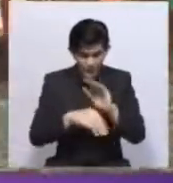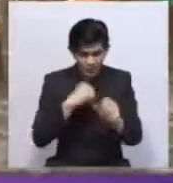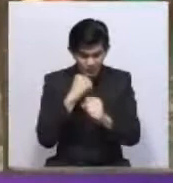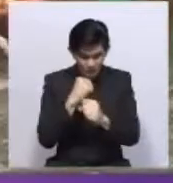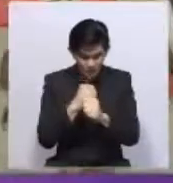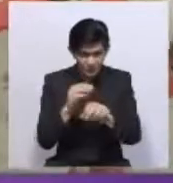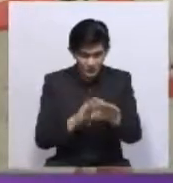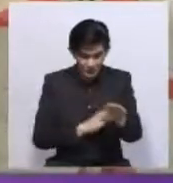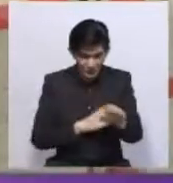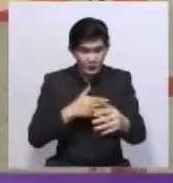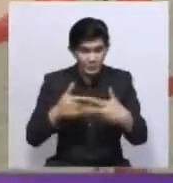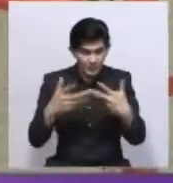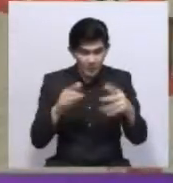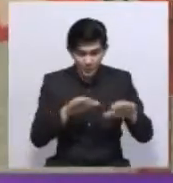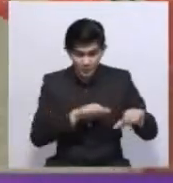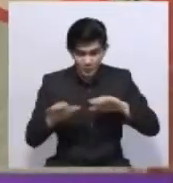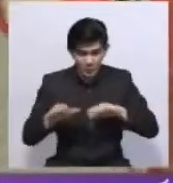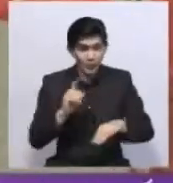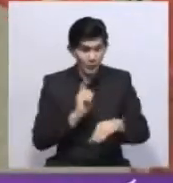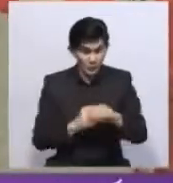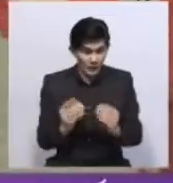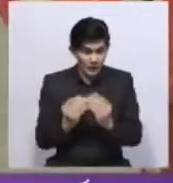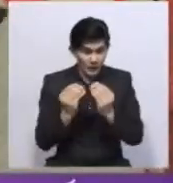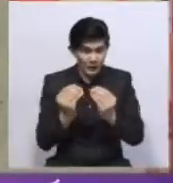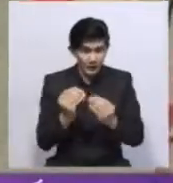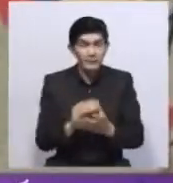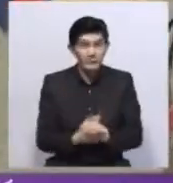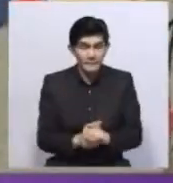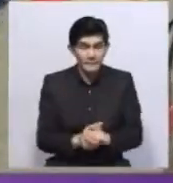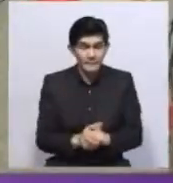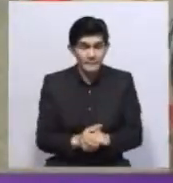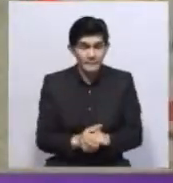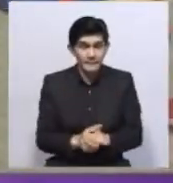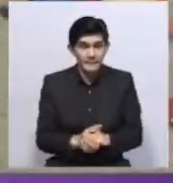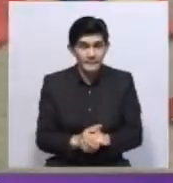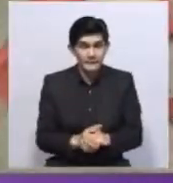ำเนินงานก็พร้อมที่จะสละเวลาส่วนนี้ให้ไป